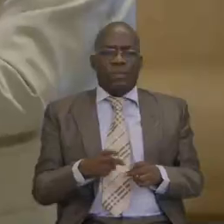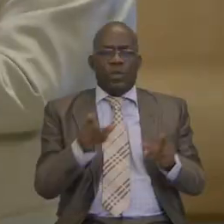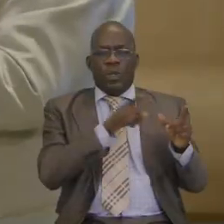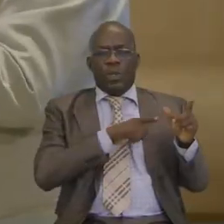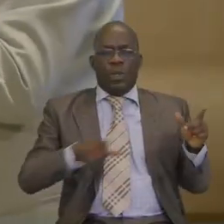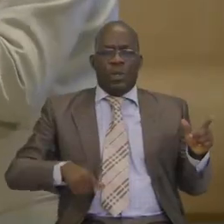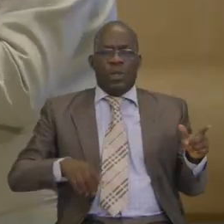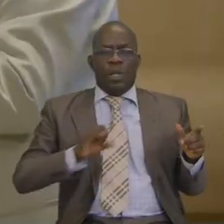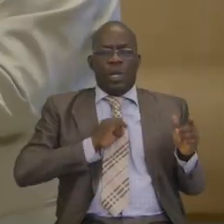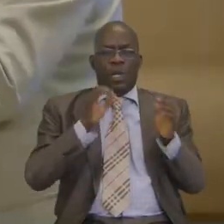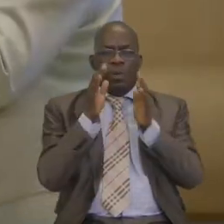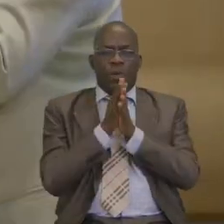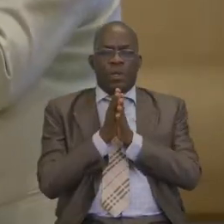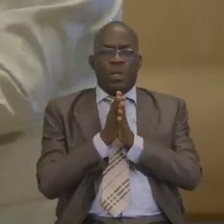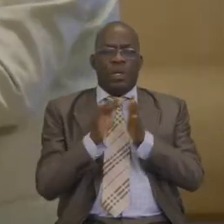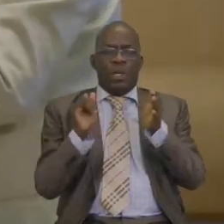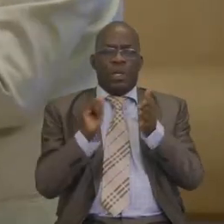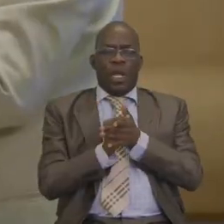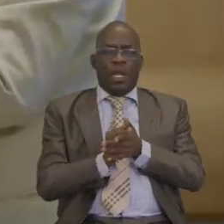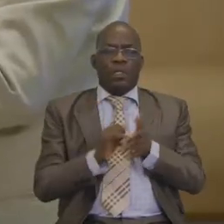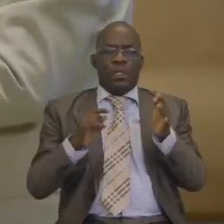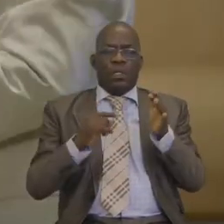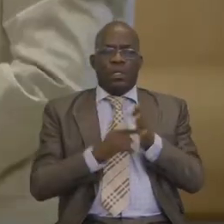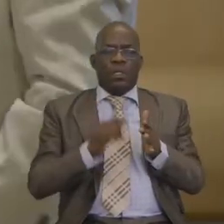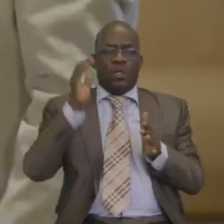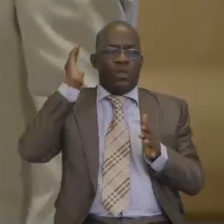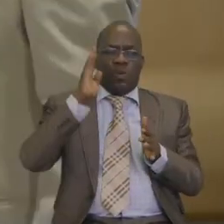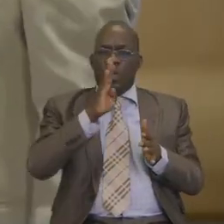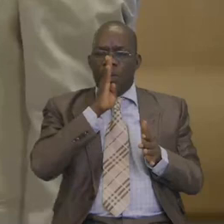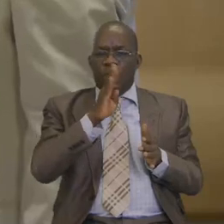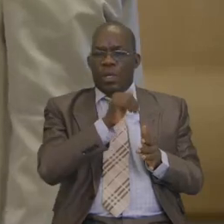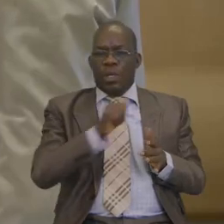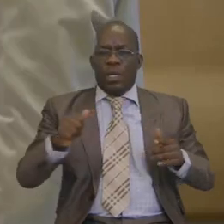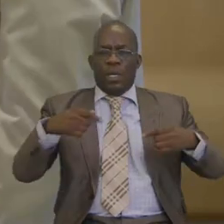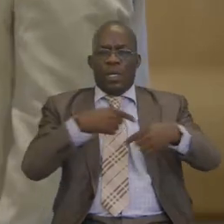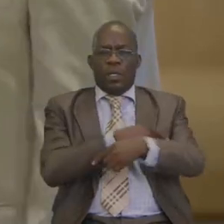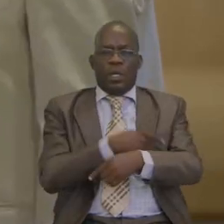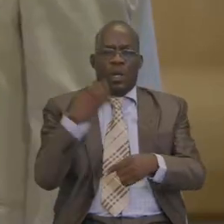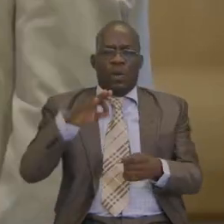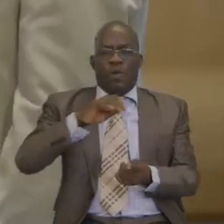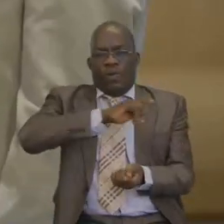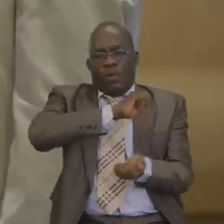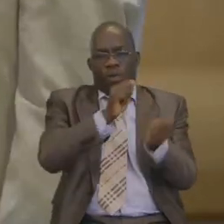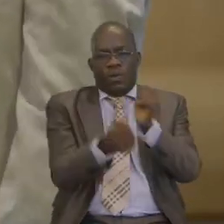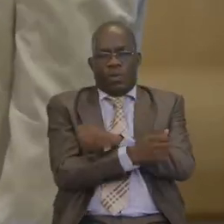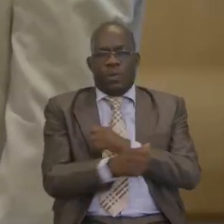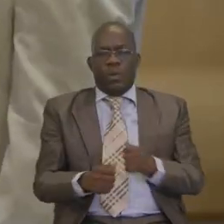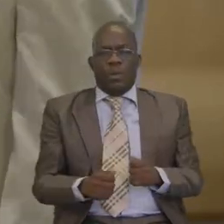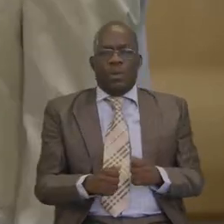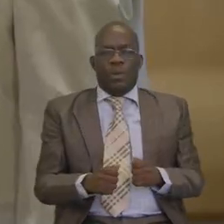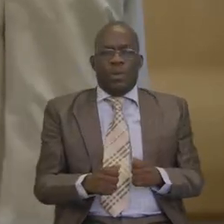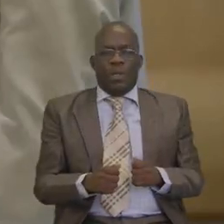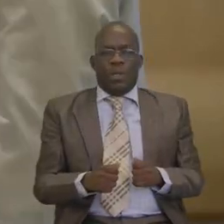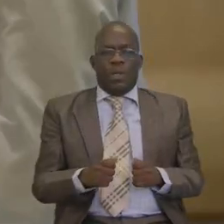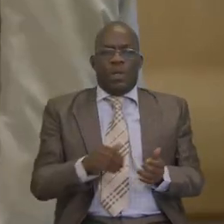Seigneur, je prie que ce jour soit un jour de transformation.